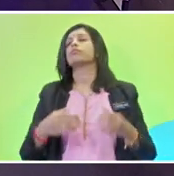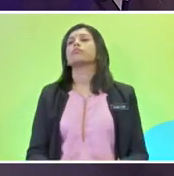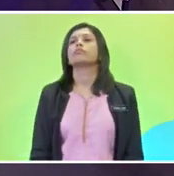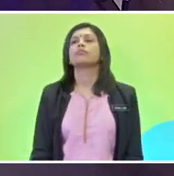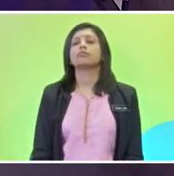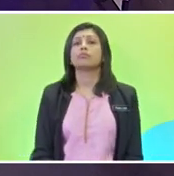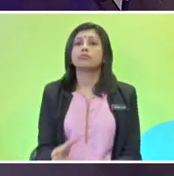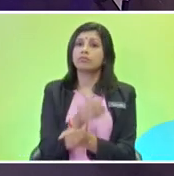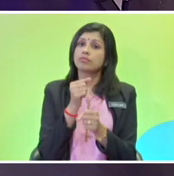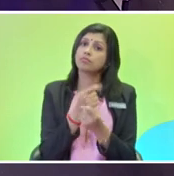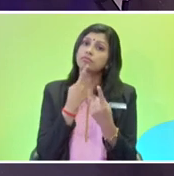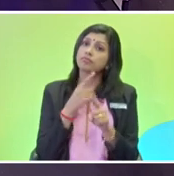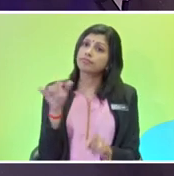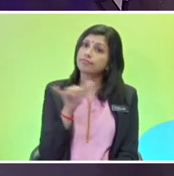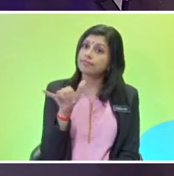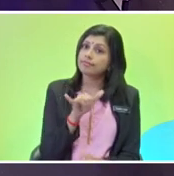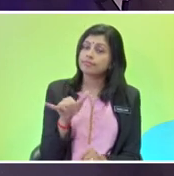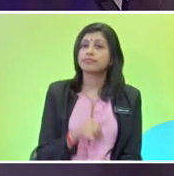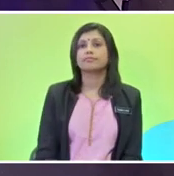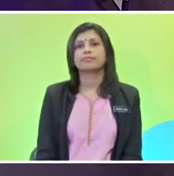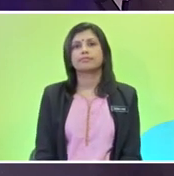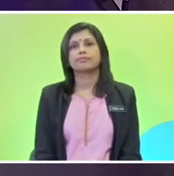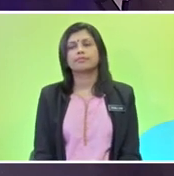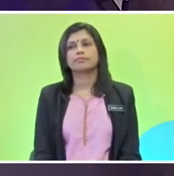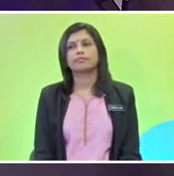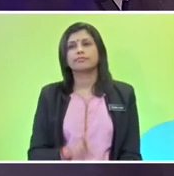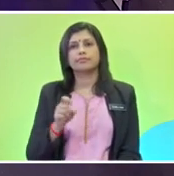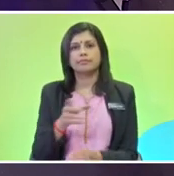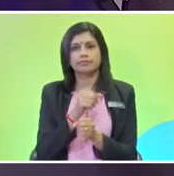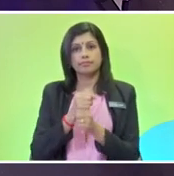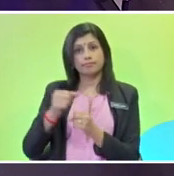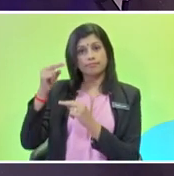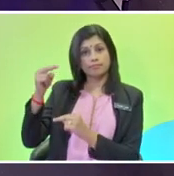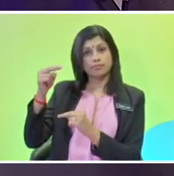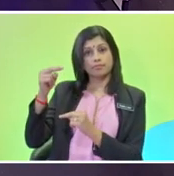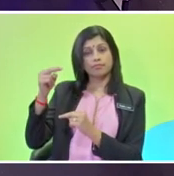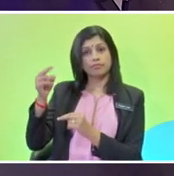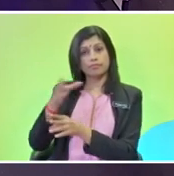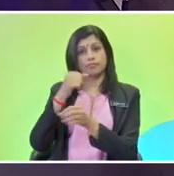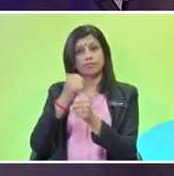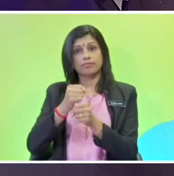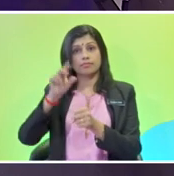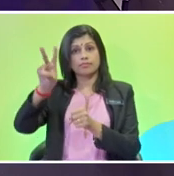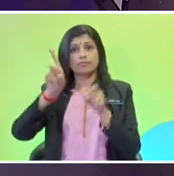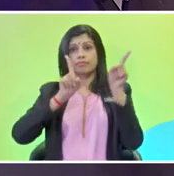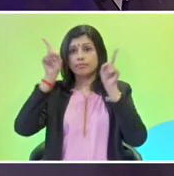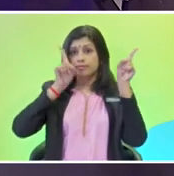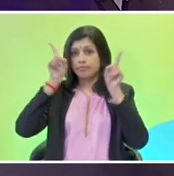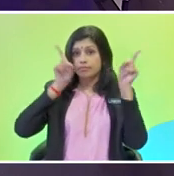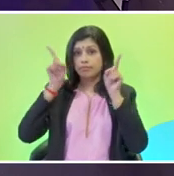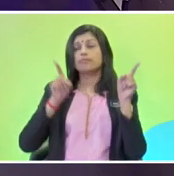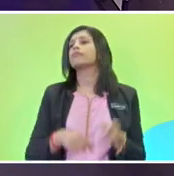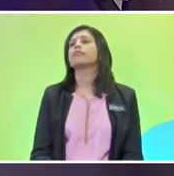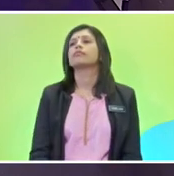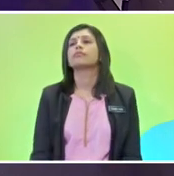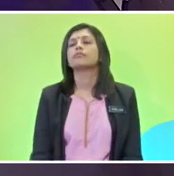jawapan sama dengan cikgu. Ya. Dapat ke ganjaran mereka? Mestilah. Kali ni kita bagi dua bintang lagi. Dua bintang.